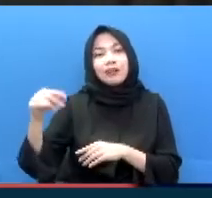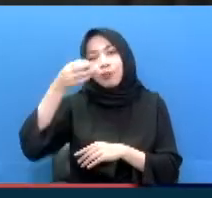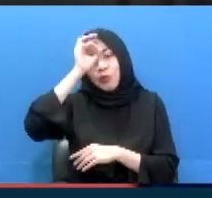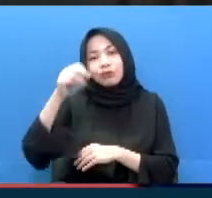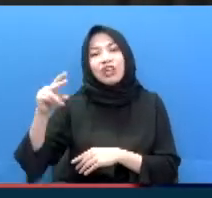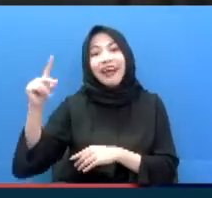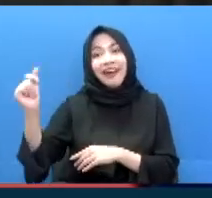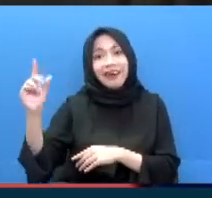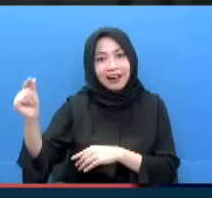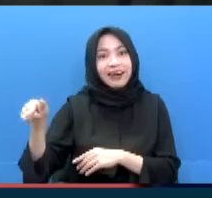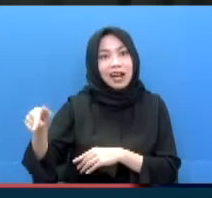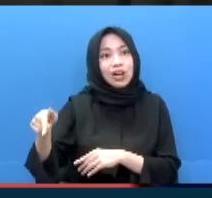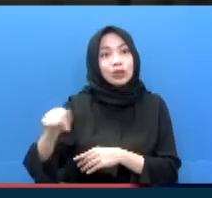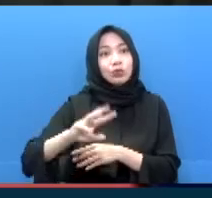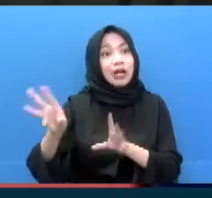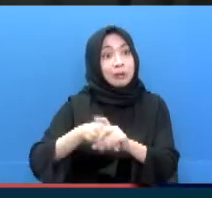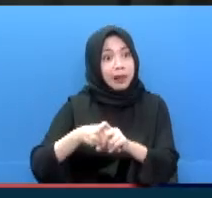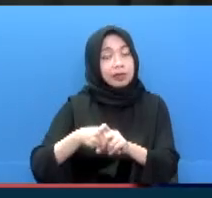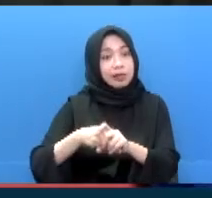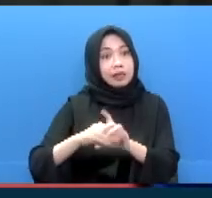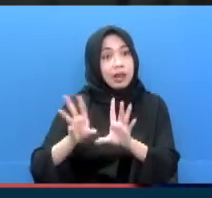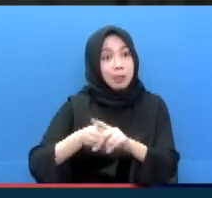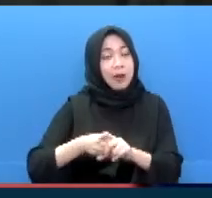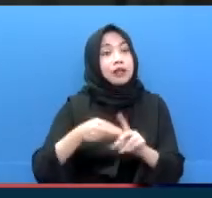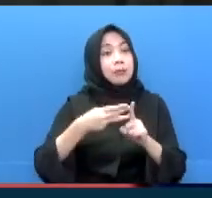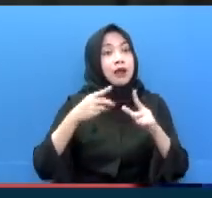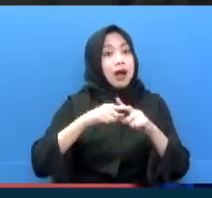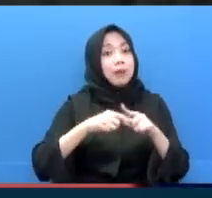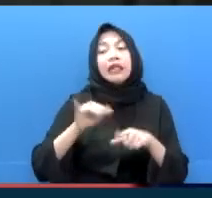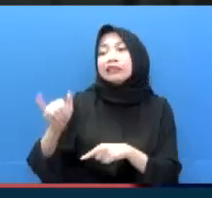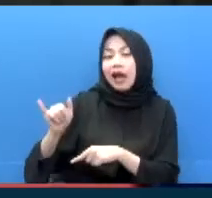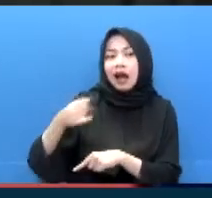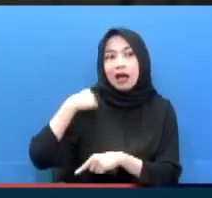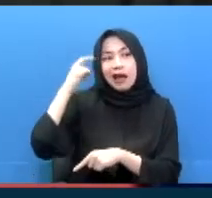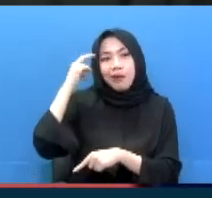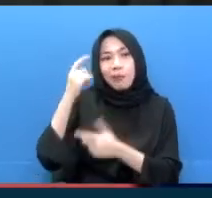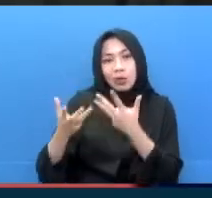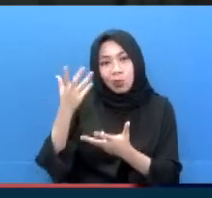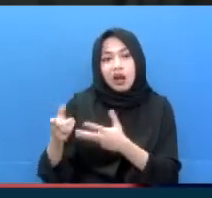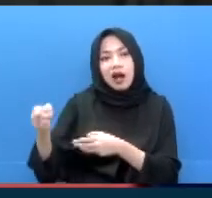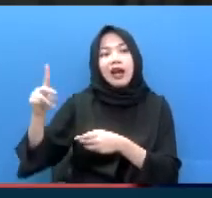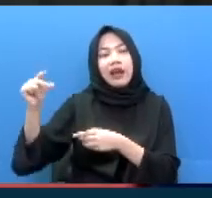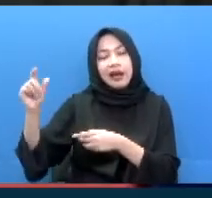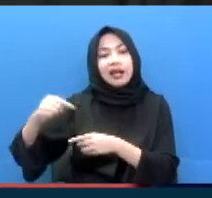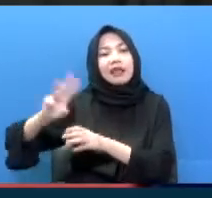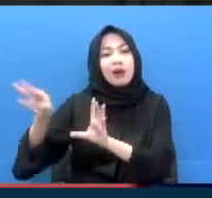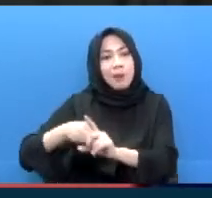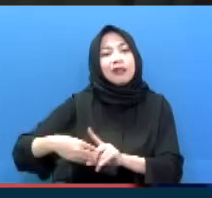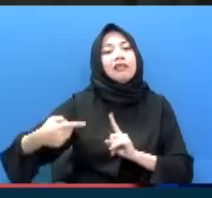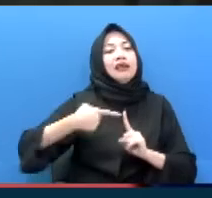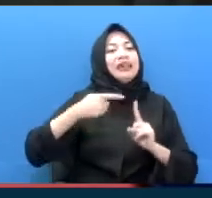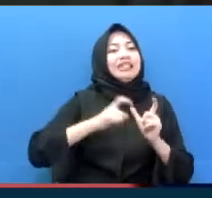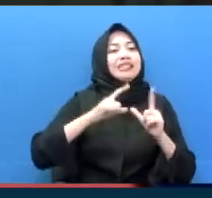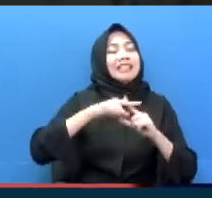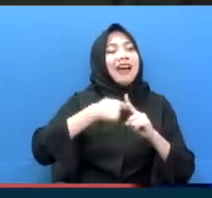mengambil peran dalam penyusunan BAP tersebut ya dugaan kita seperti itu makanya kita laporkan ke Propam nanti biar penyidik